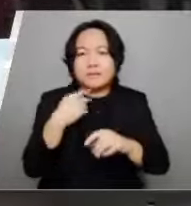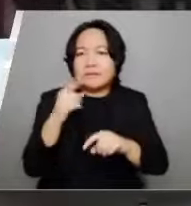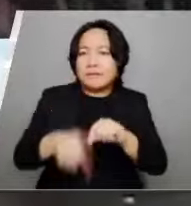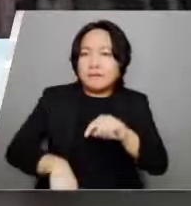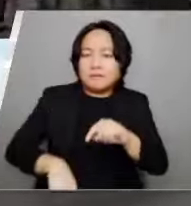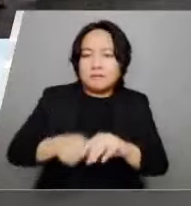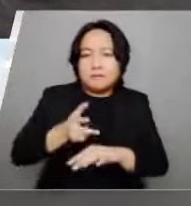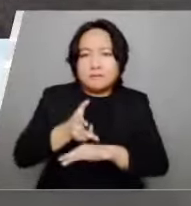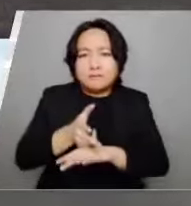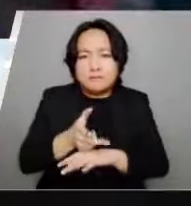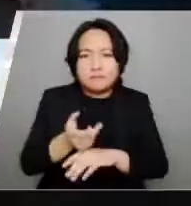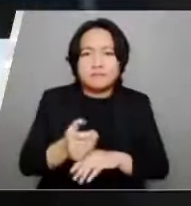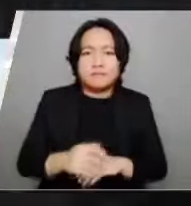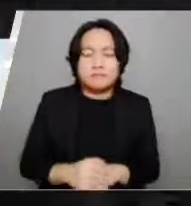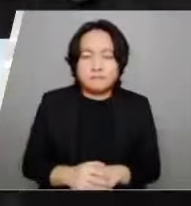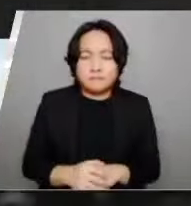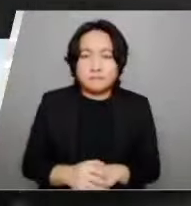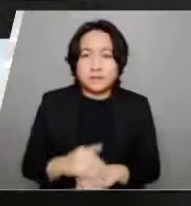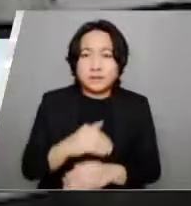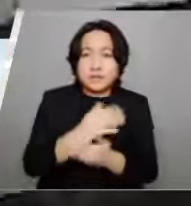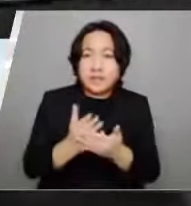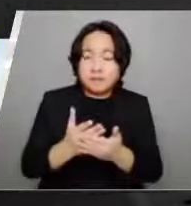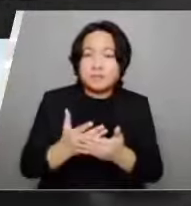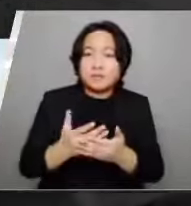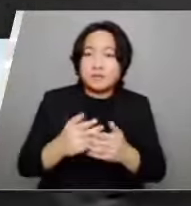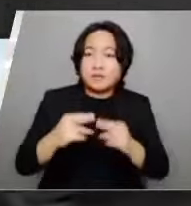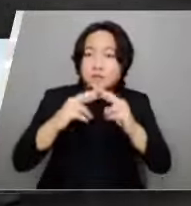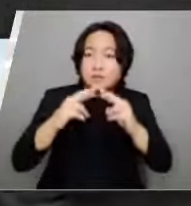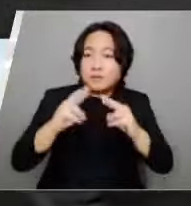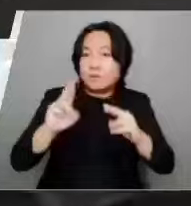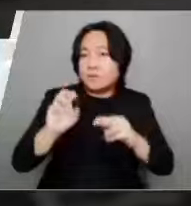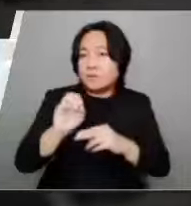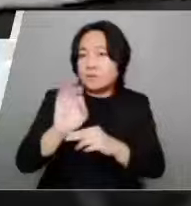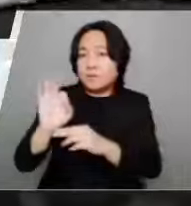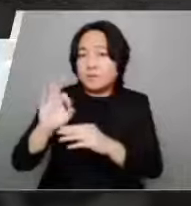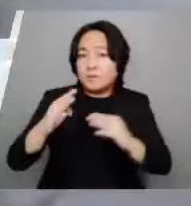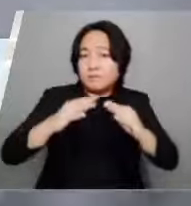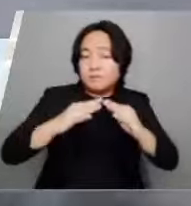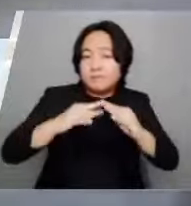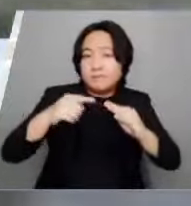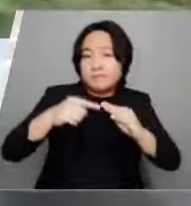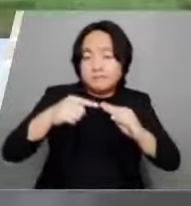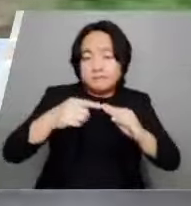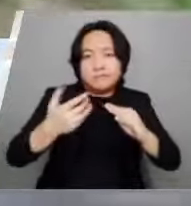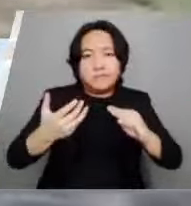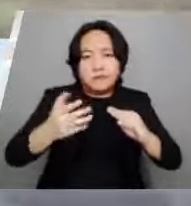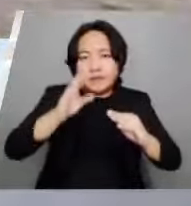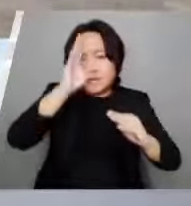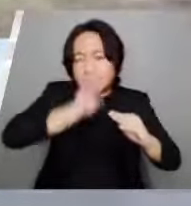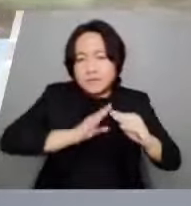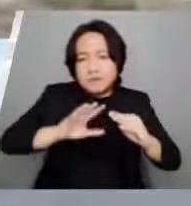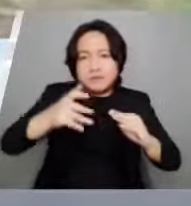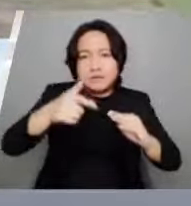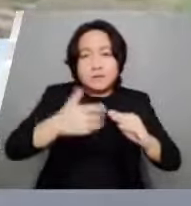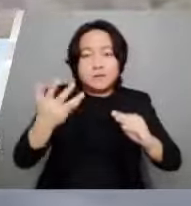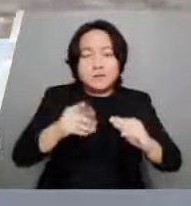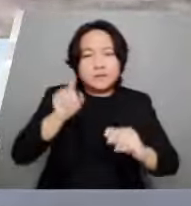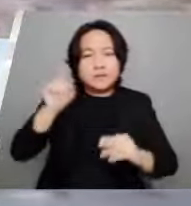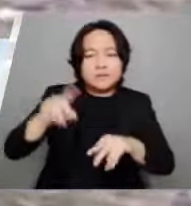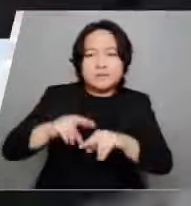Nasira naman ang bubong ng ilang establishmento sa lungsod ng Alamino sa Pangasinan. Nagkalat ang mga tinangay na